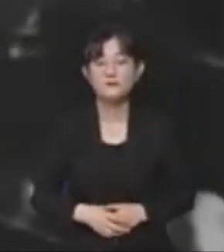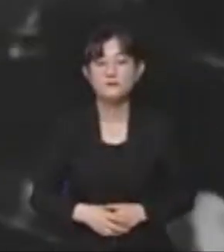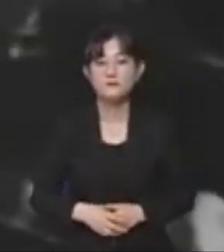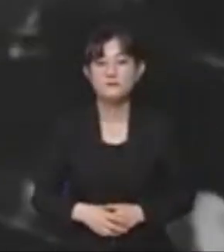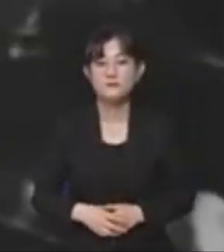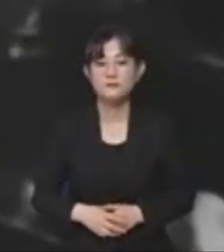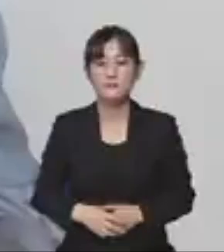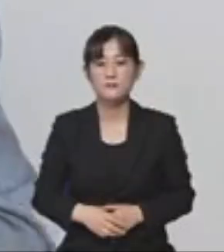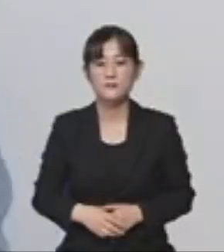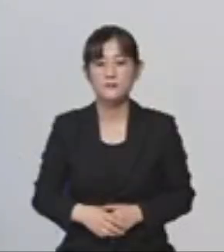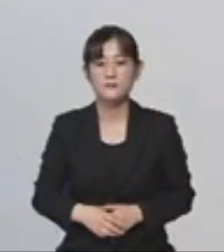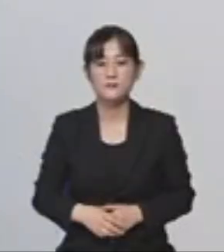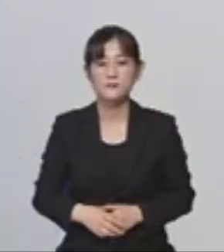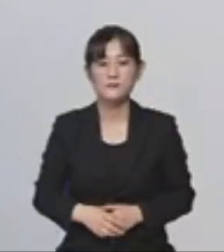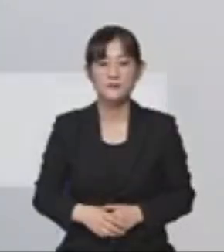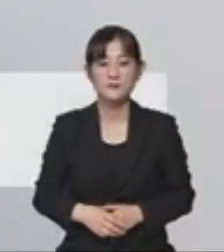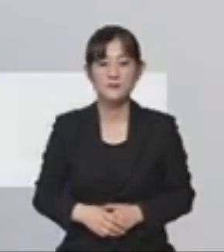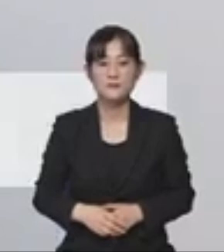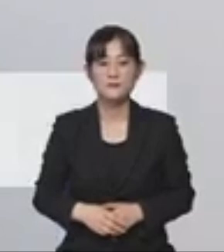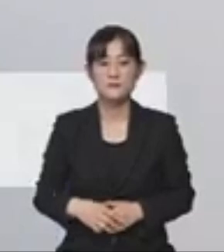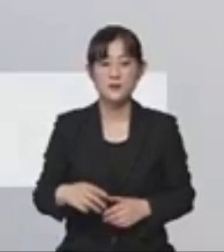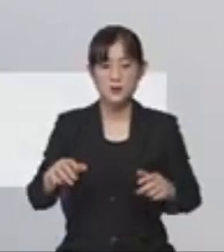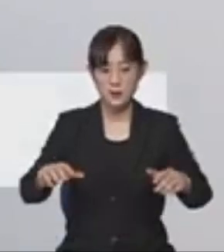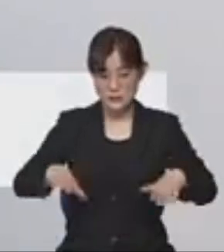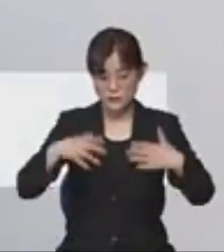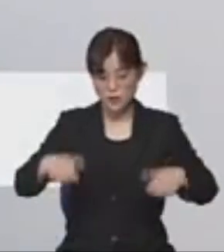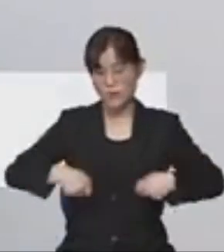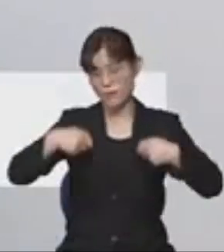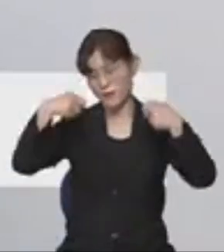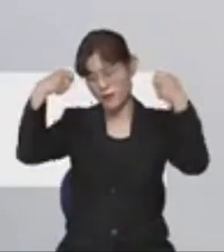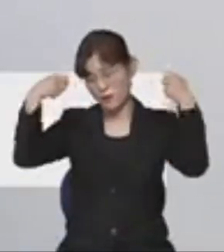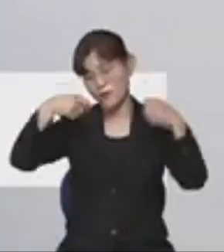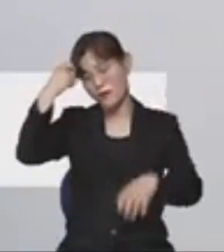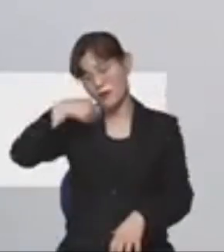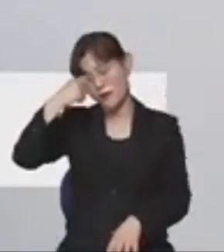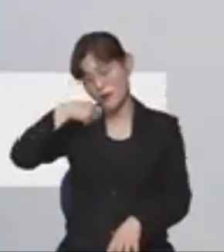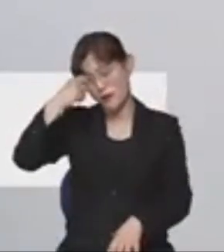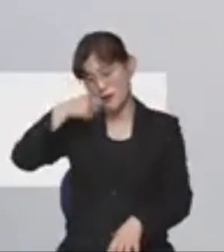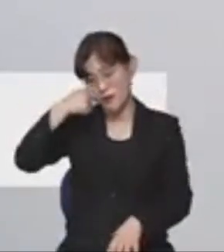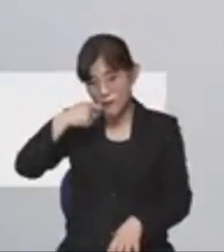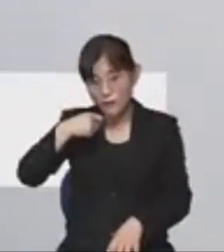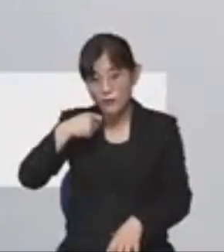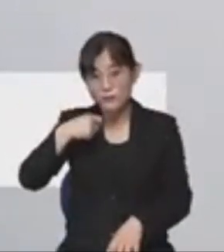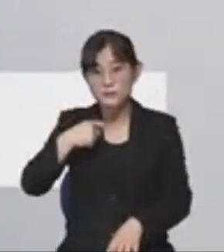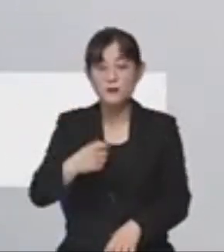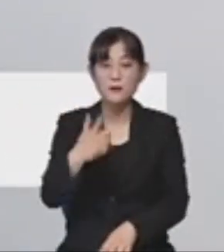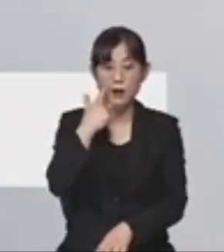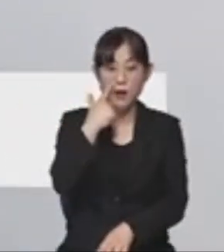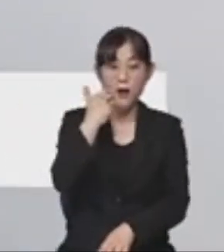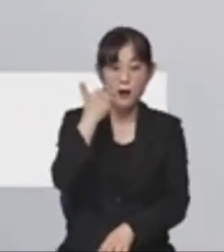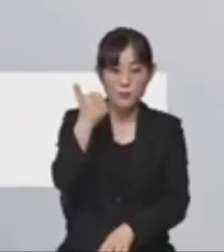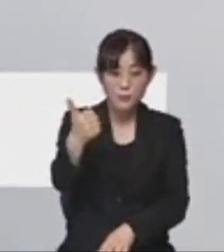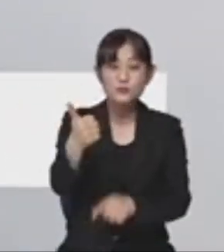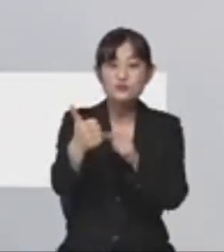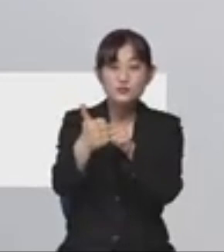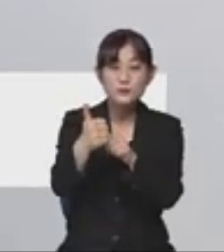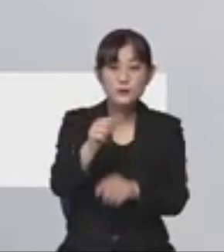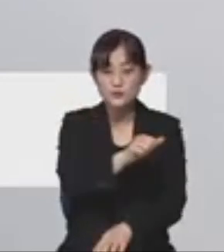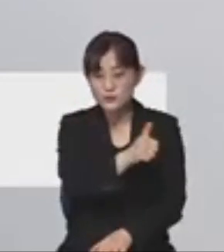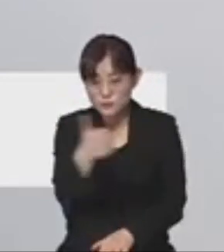숨졌습니다. 거기에 머리를 박고 한참을 울었는데 어머니가 실려오시고